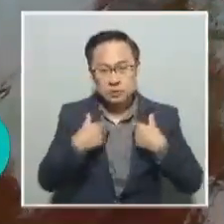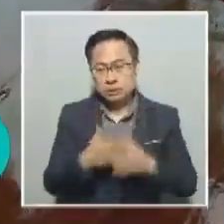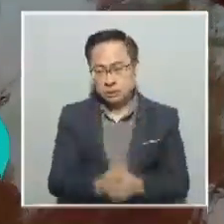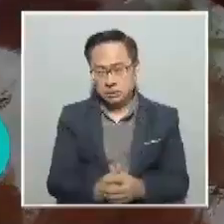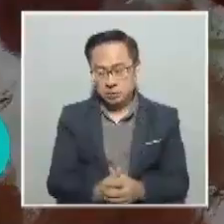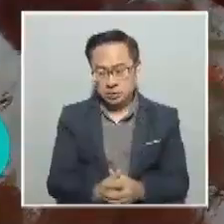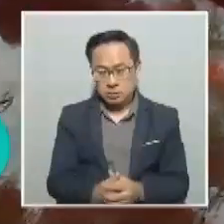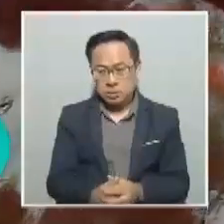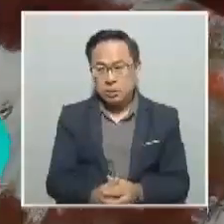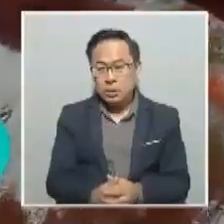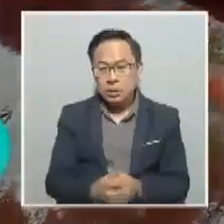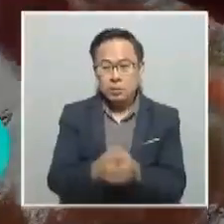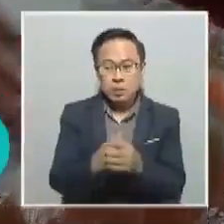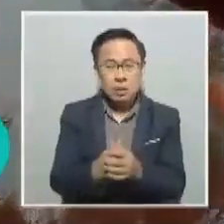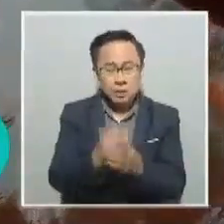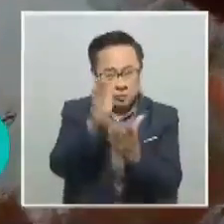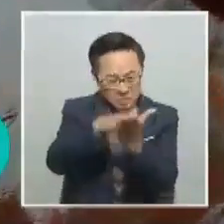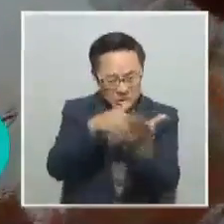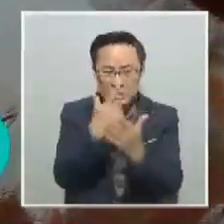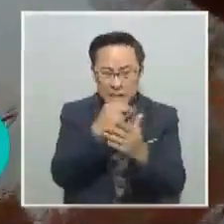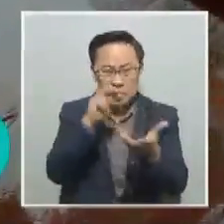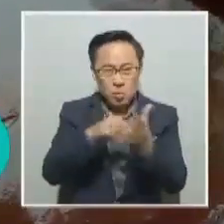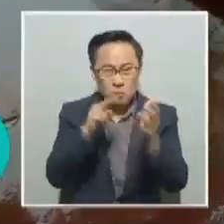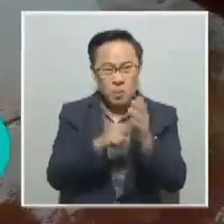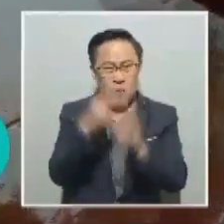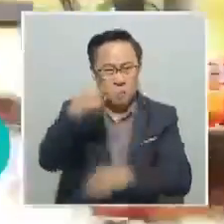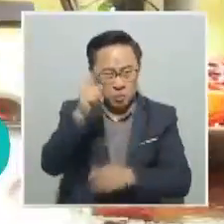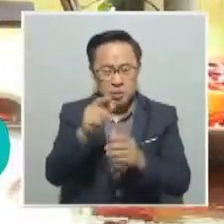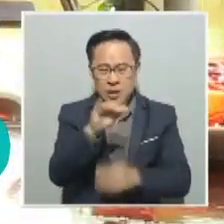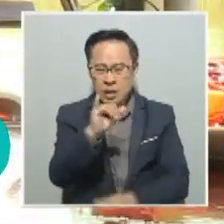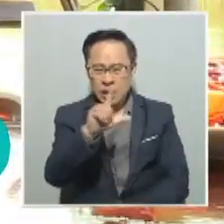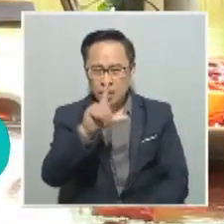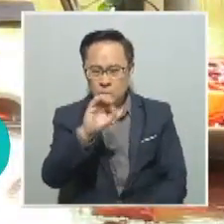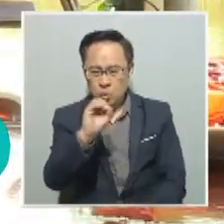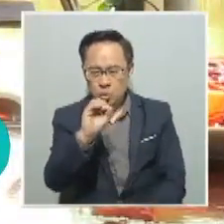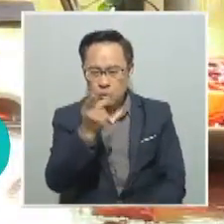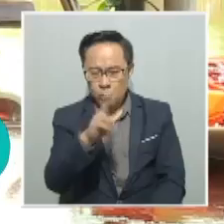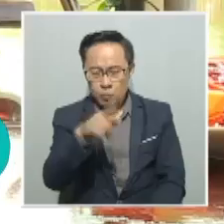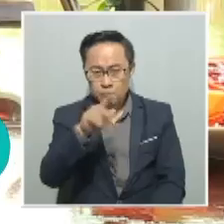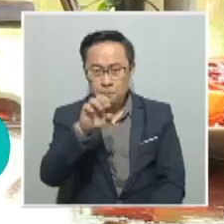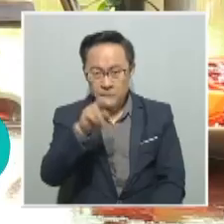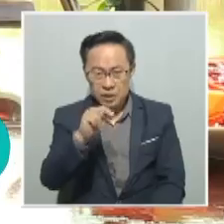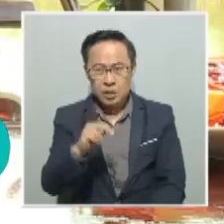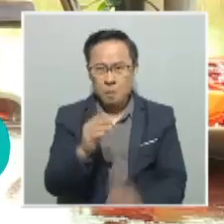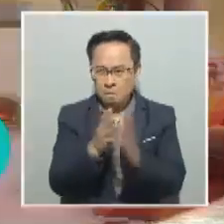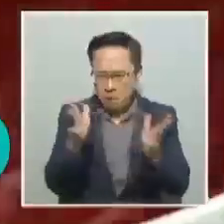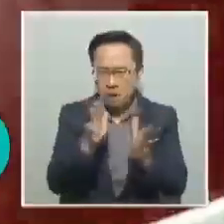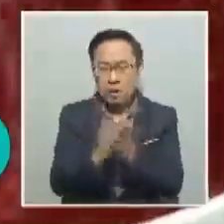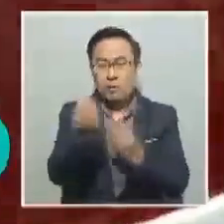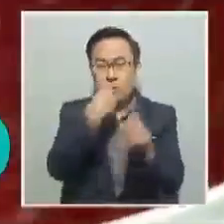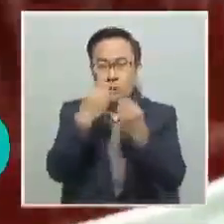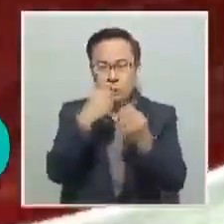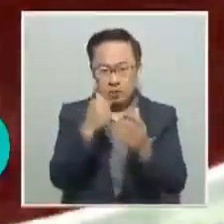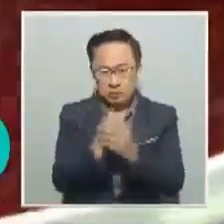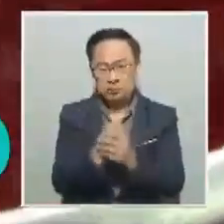พี่ไลโคปินของเขาอะสูงกว่ามะเขือเทศ70เท่านะ เฮ้ยจริงเหรอ จริงของฟักข้าวเนี่ย ราะฉะนั้นกินแล้วแก้มก็ต้องชมพู กินแล้วผ